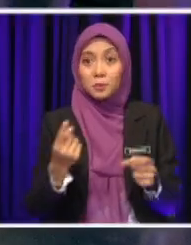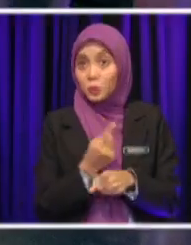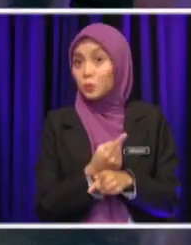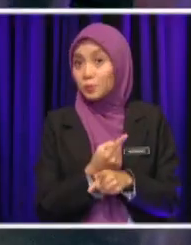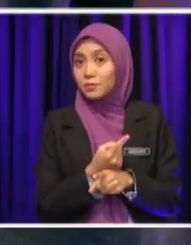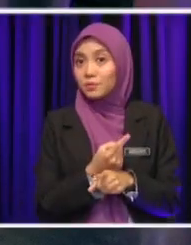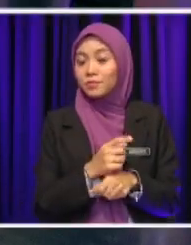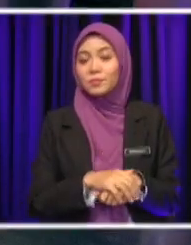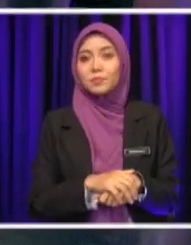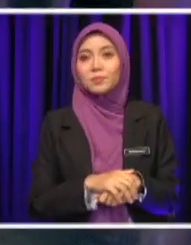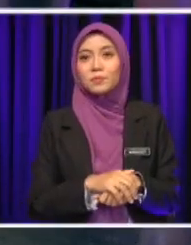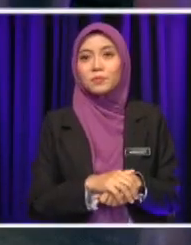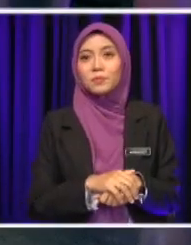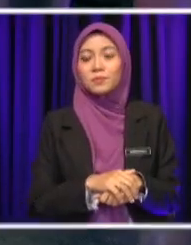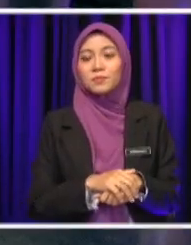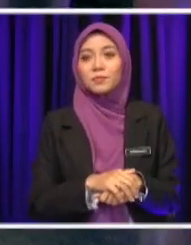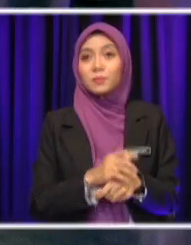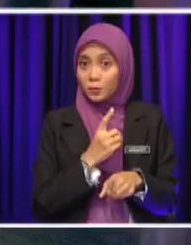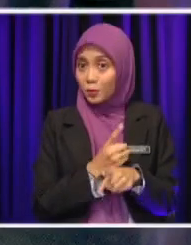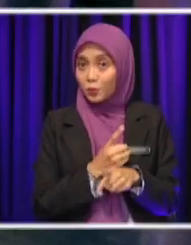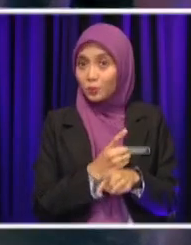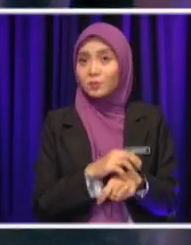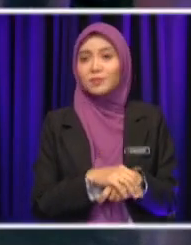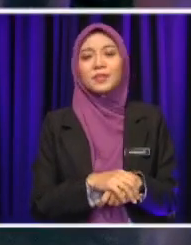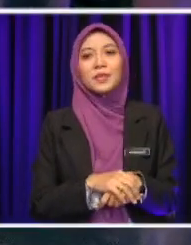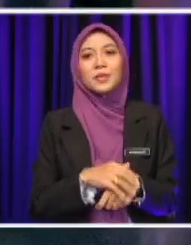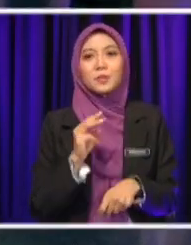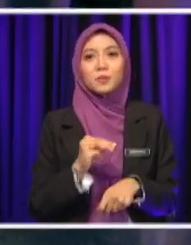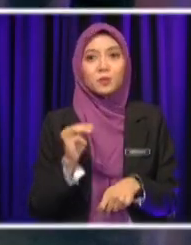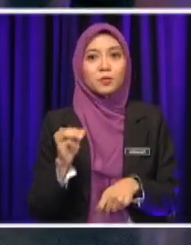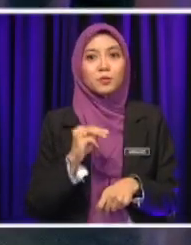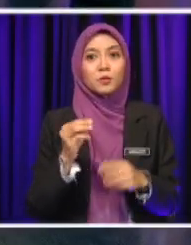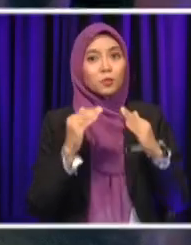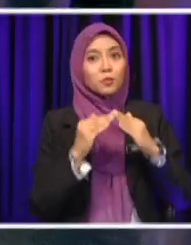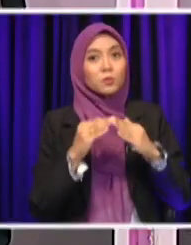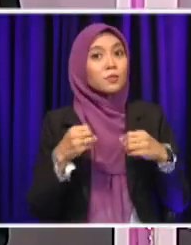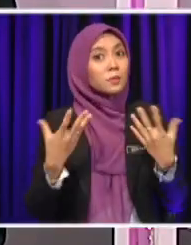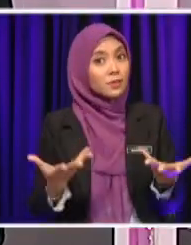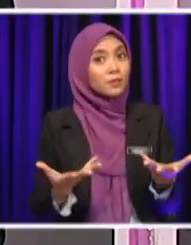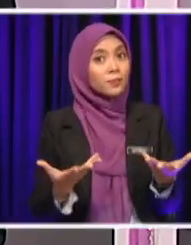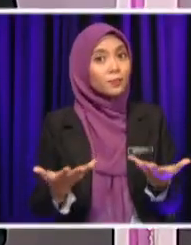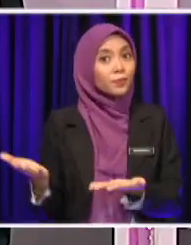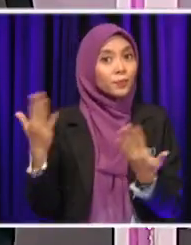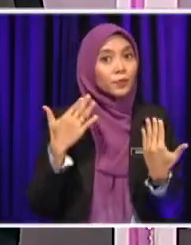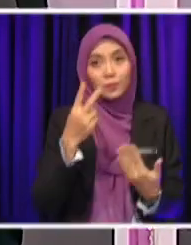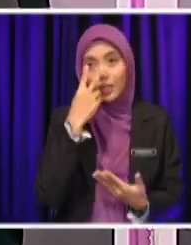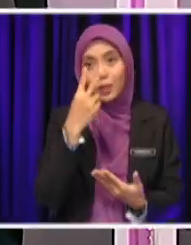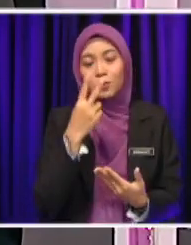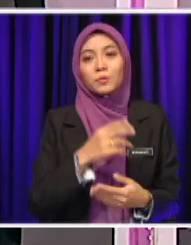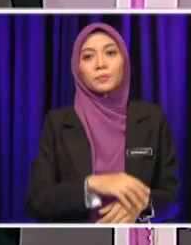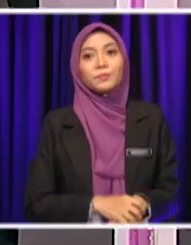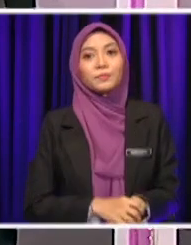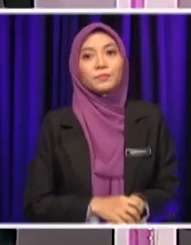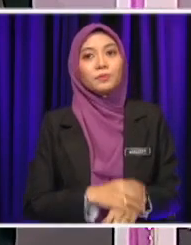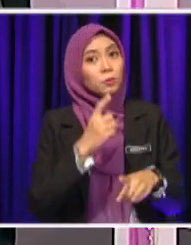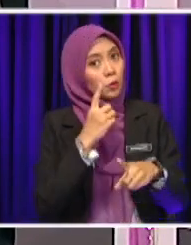Aiman? Tak pastilah cikgu. Murid-murid kita angguk tu. Murid-murid kita angguk kat rumah kan. Okey, kita cuba semak ya Aiman kan. Baik cikgu. Cuba semak